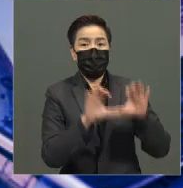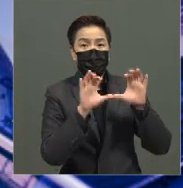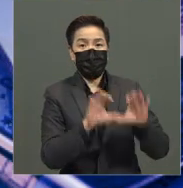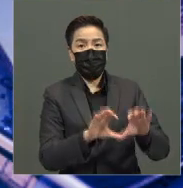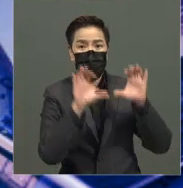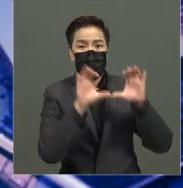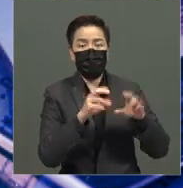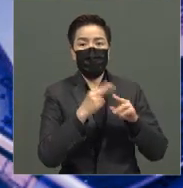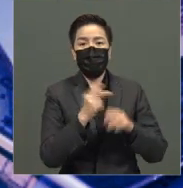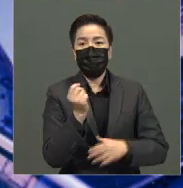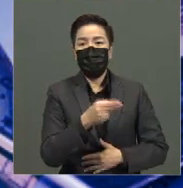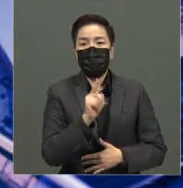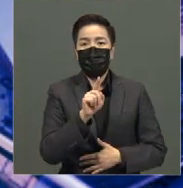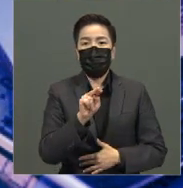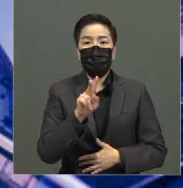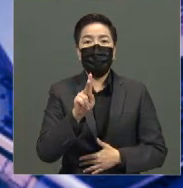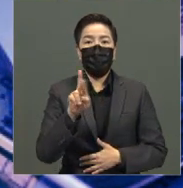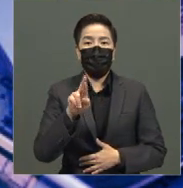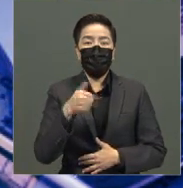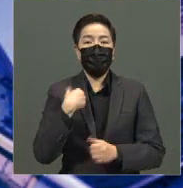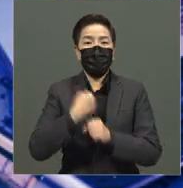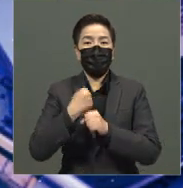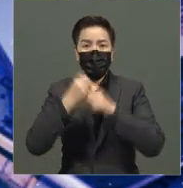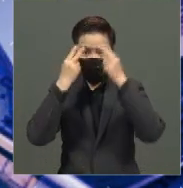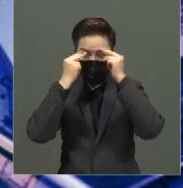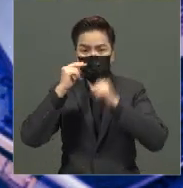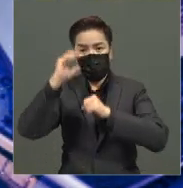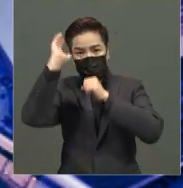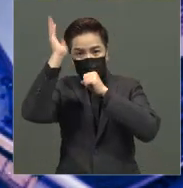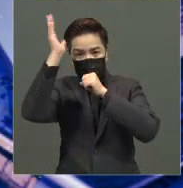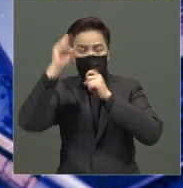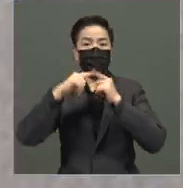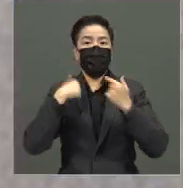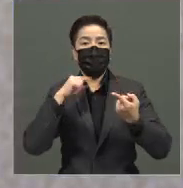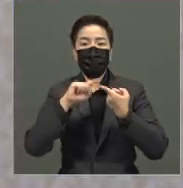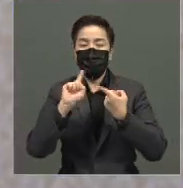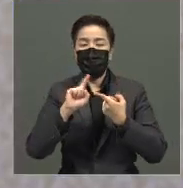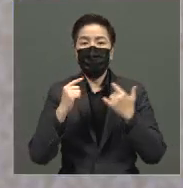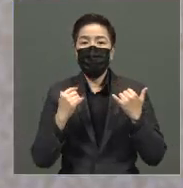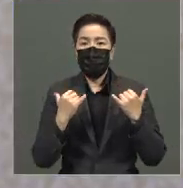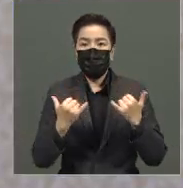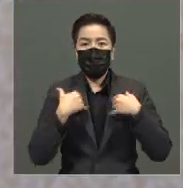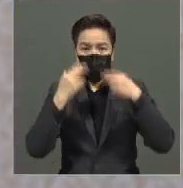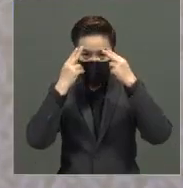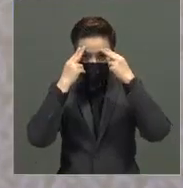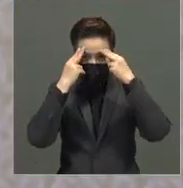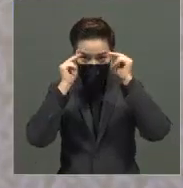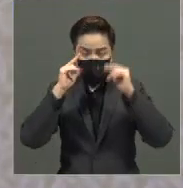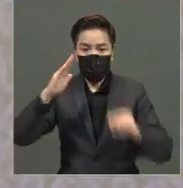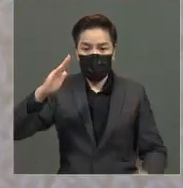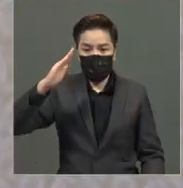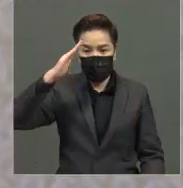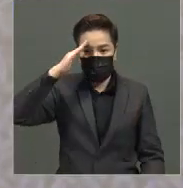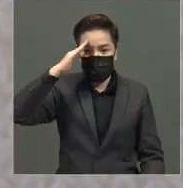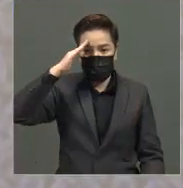รัฐบาลกันบ้างคุณธนกรวังบุญคงชนะโฆษกประจำสำนักนายกรัฐมนตรีบอกว่ามีอายุกระทะมนตรี